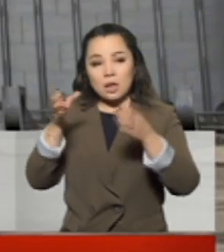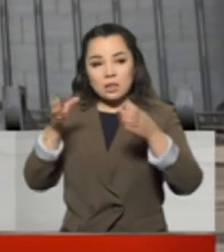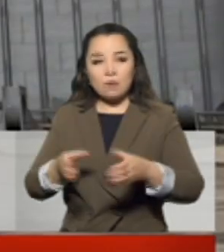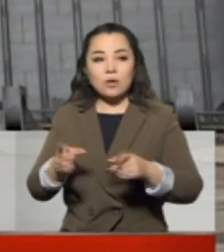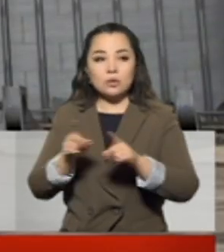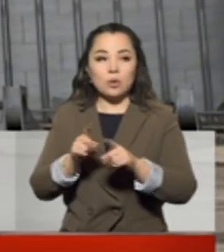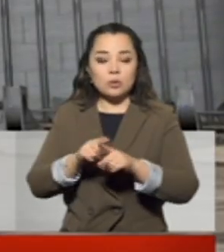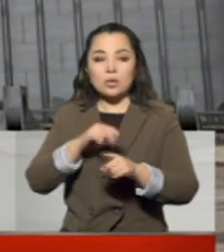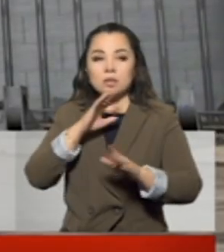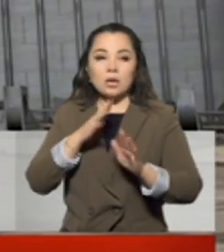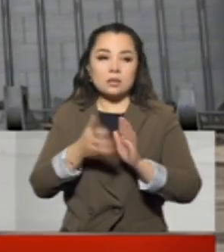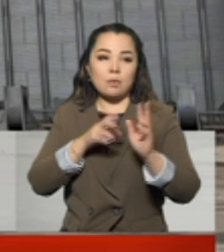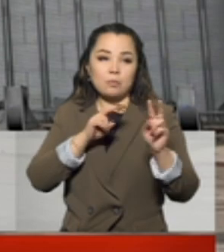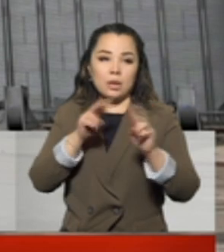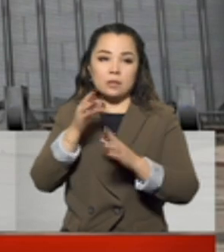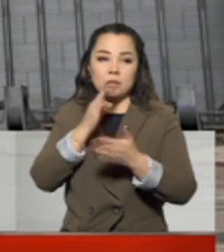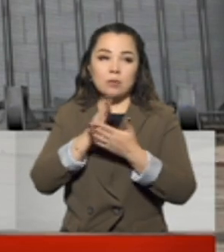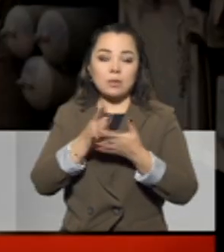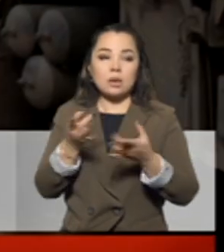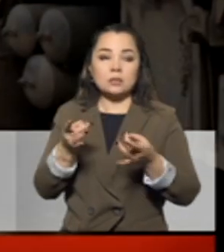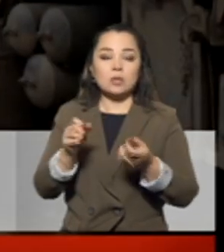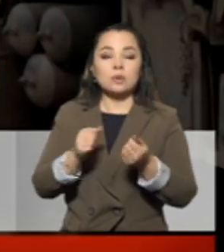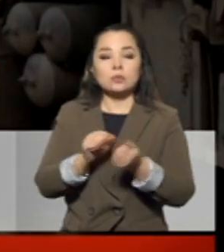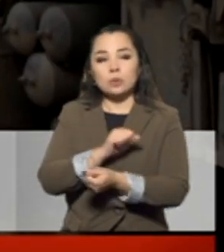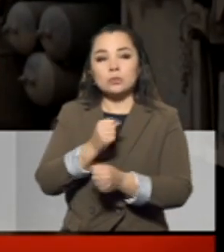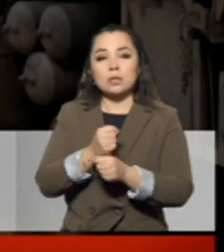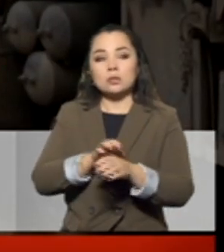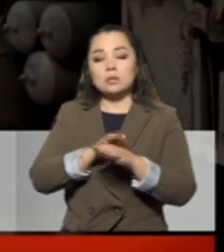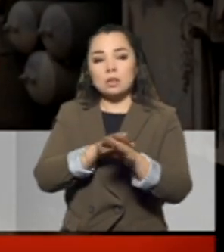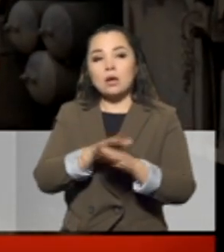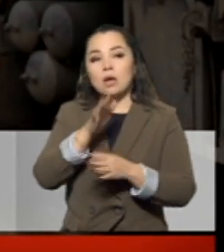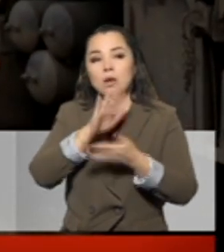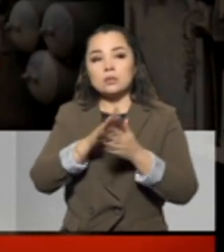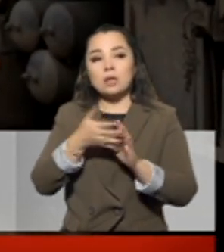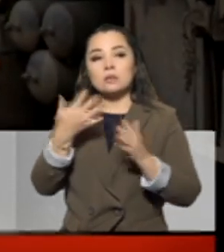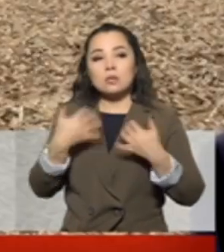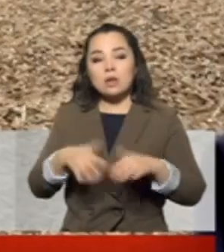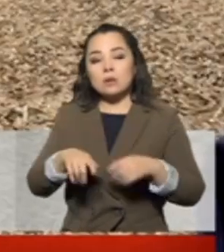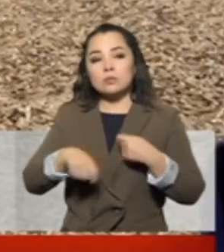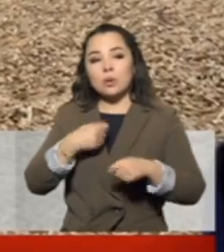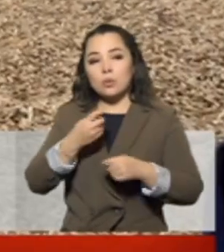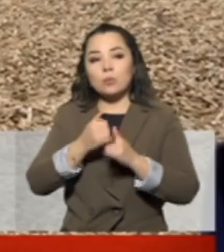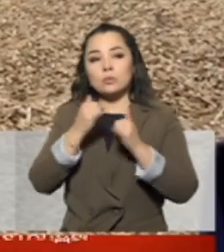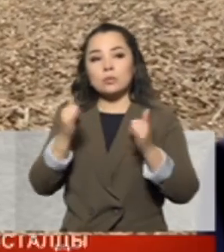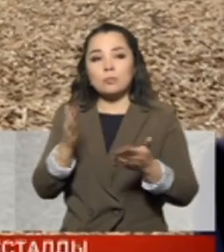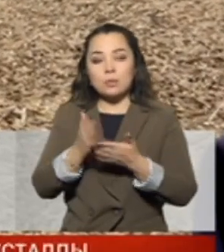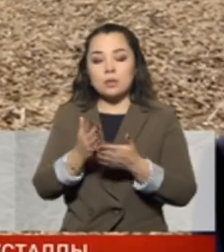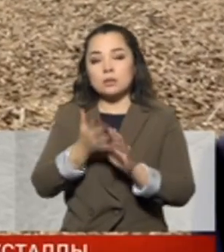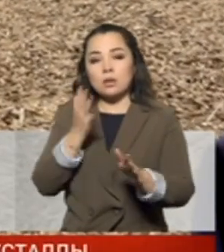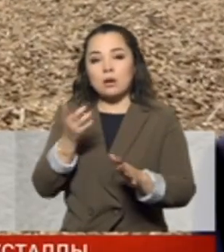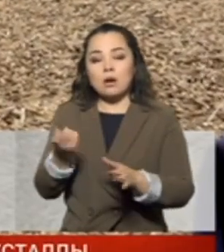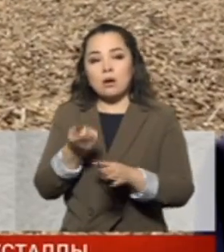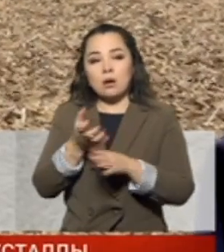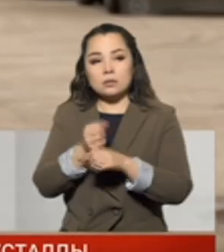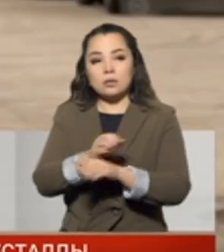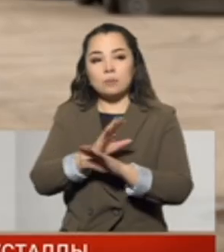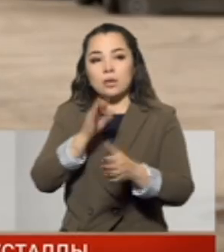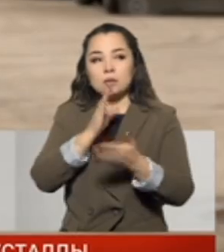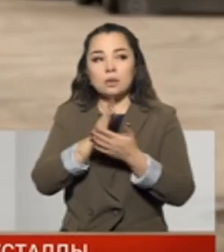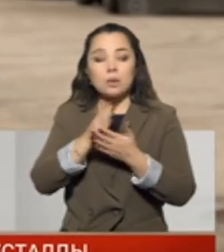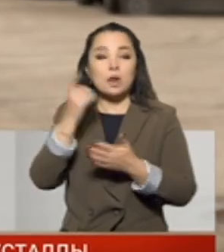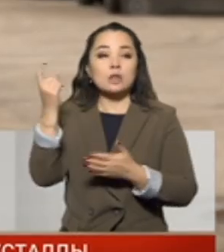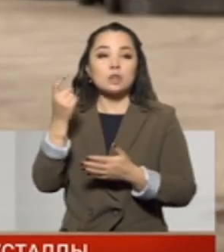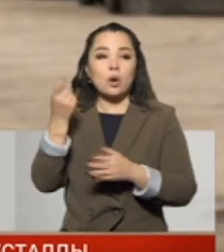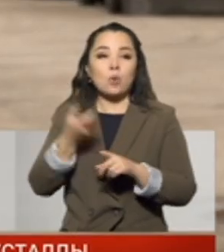бақыламайды. Ылғалдылығы жоғары бидайды кептіру үшін уақытта жұмсалатын шығында көбейеді. Салдарынан кезекте азаймай тұр. Шаруалар